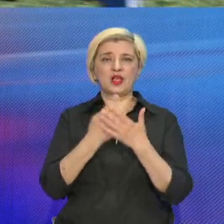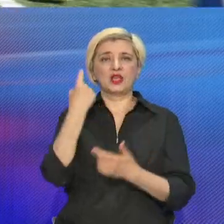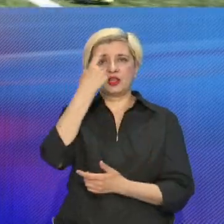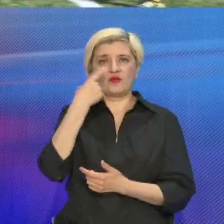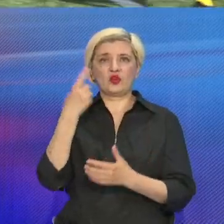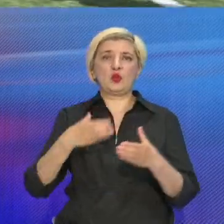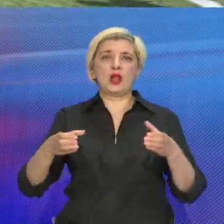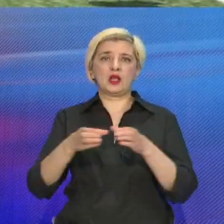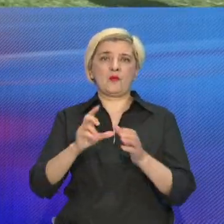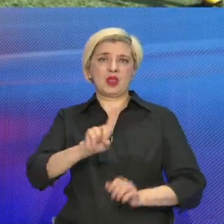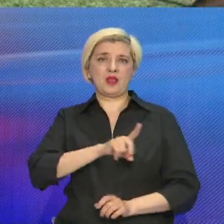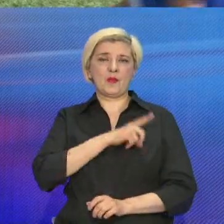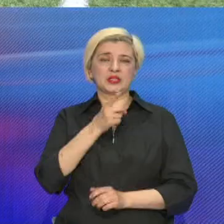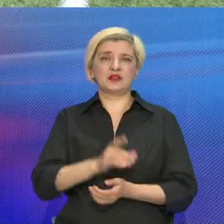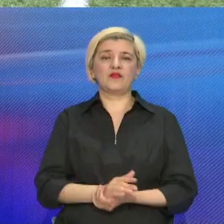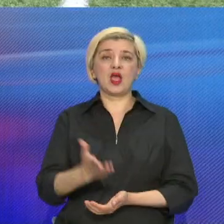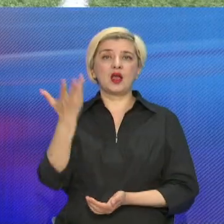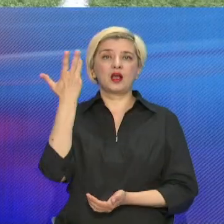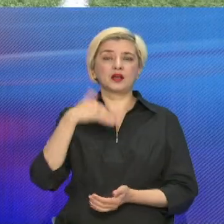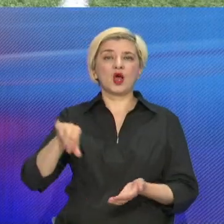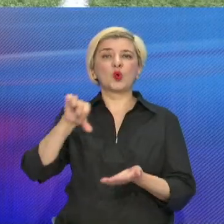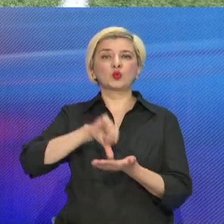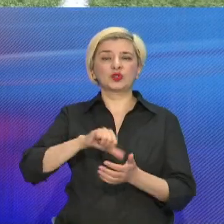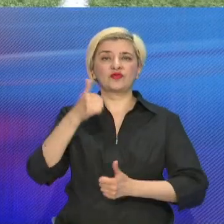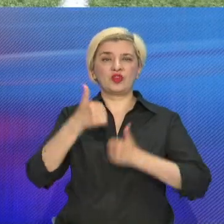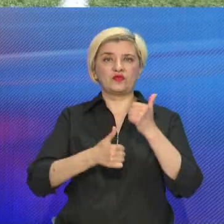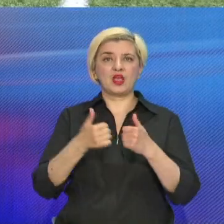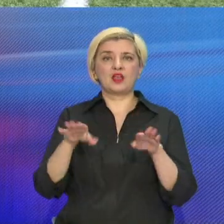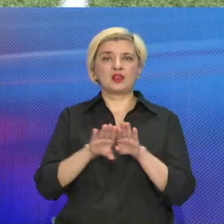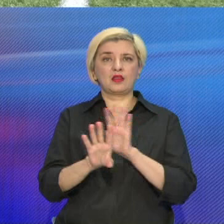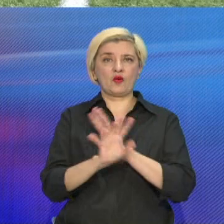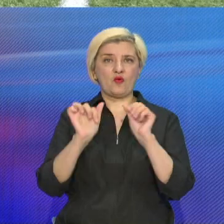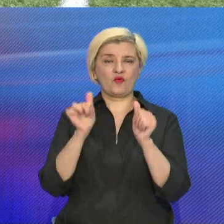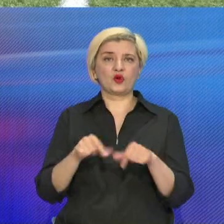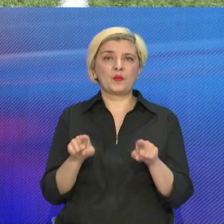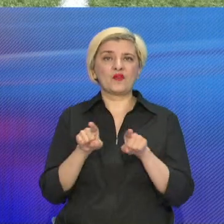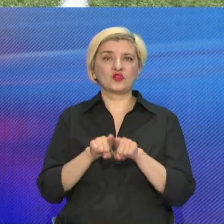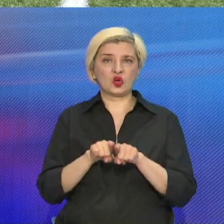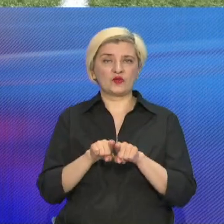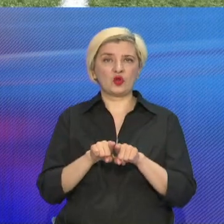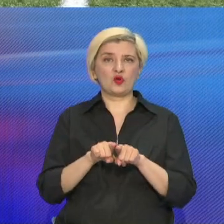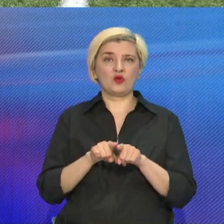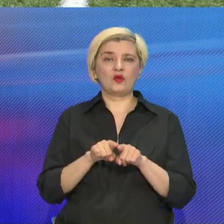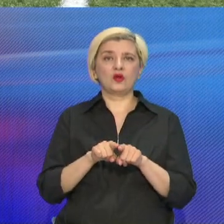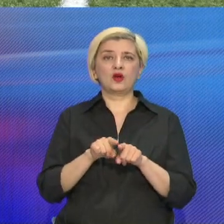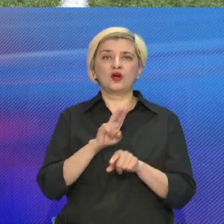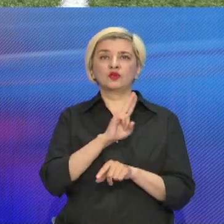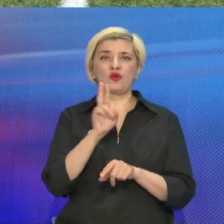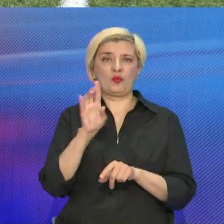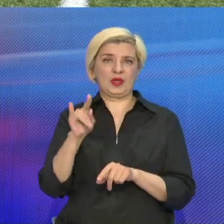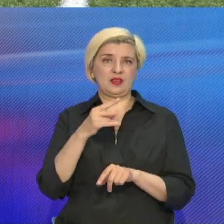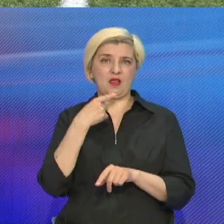командное мастерство. Когда мы участвуем в соревнованиях не такого формата, все равно, как ни крути, кто бы ни говорил, все